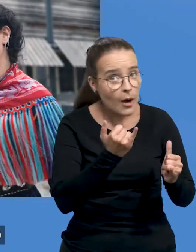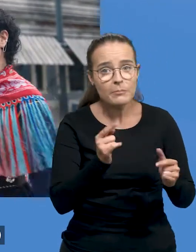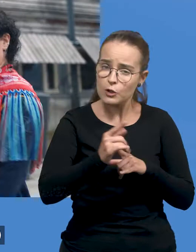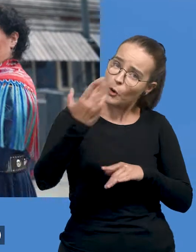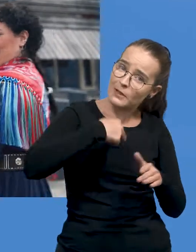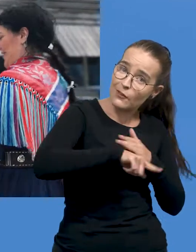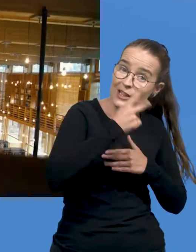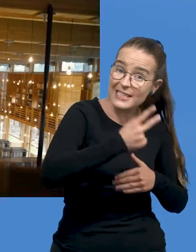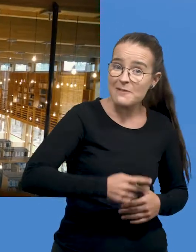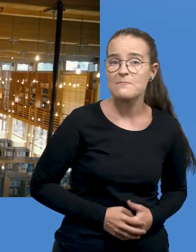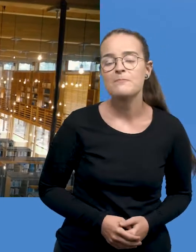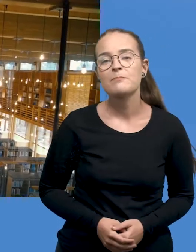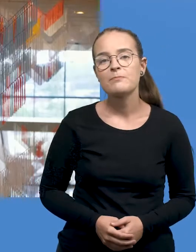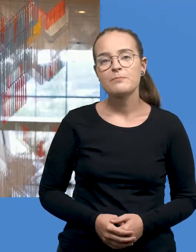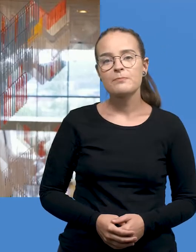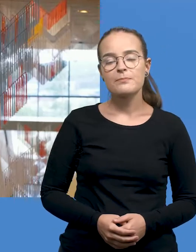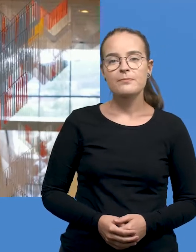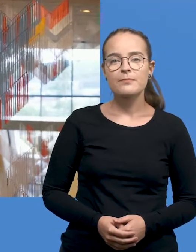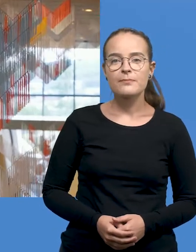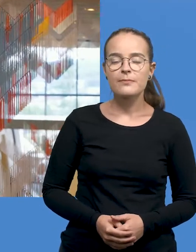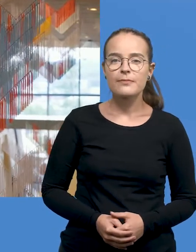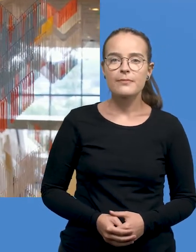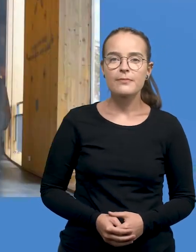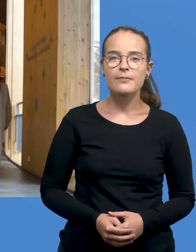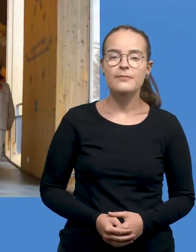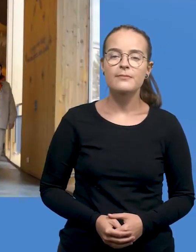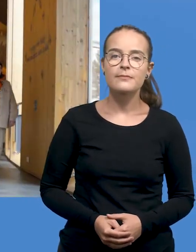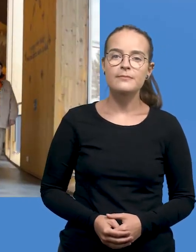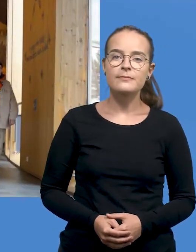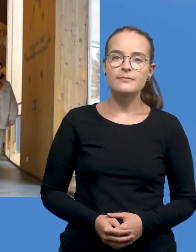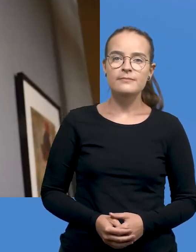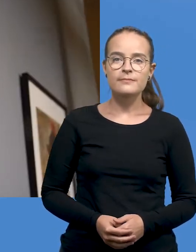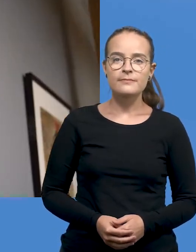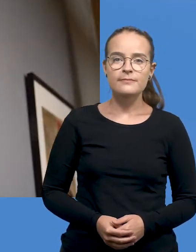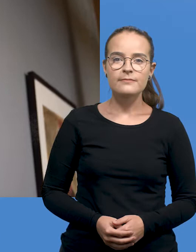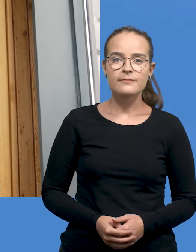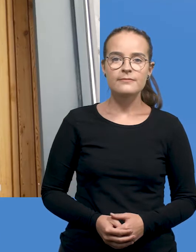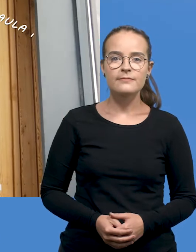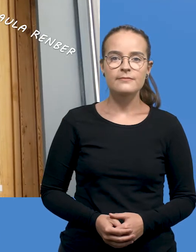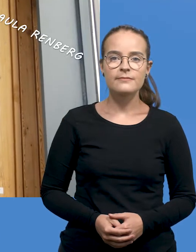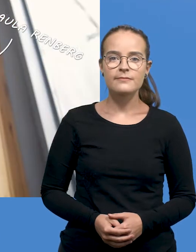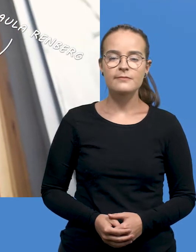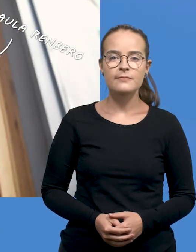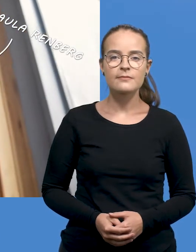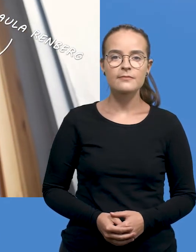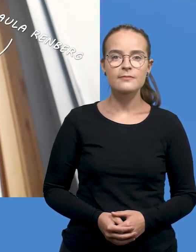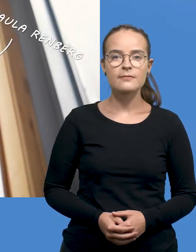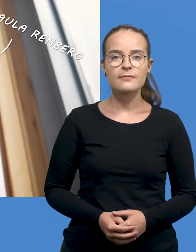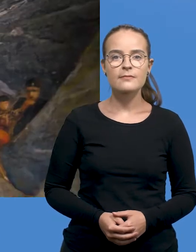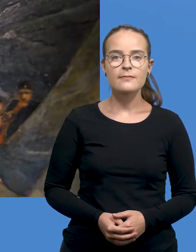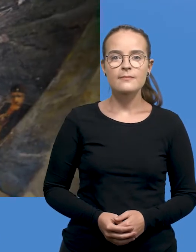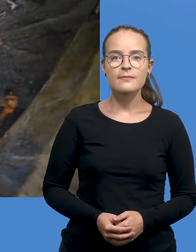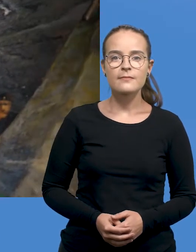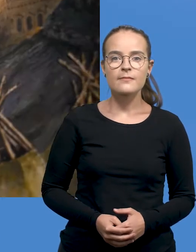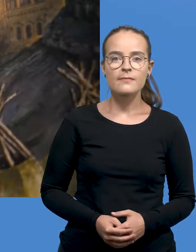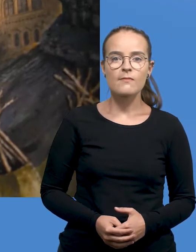fine syster. Vi går inn i bygget. På veggene henger det bilder av innflytelsesrike samer som Elsa Laula Renberg. I